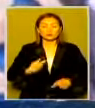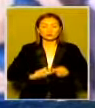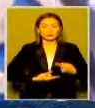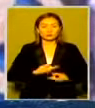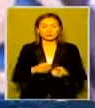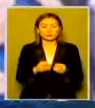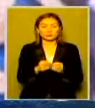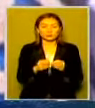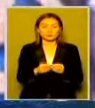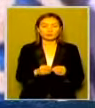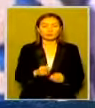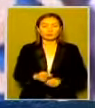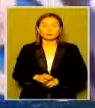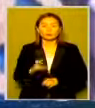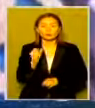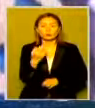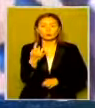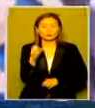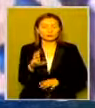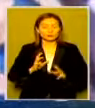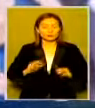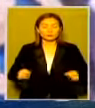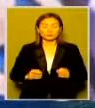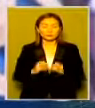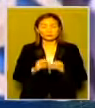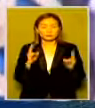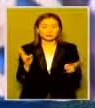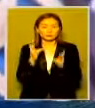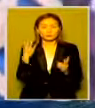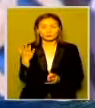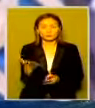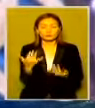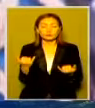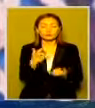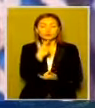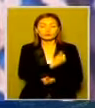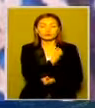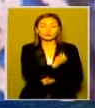жаудан қаймықпаған Бауыржан Момышұлының ерлігін қастерлейміз. Бүгінгі